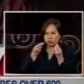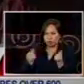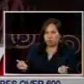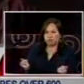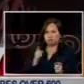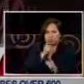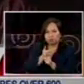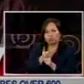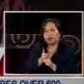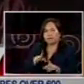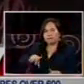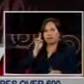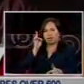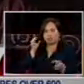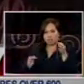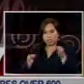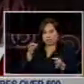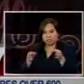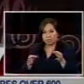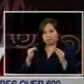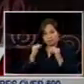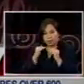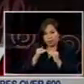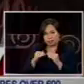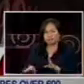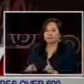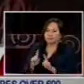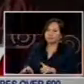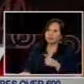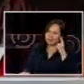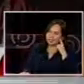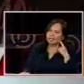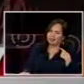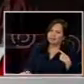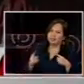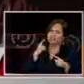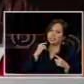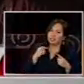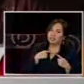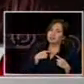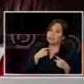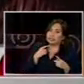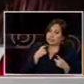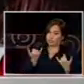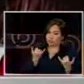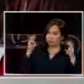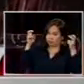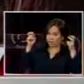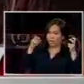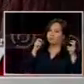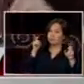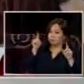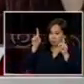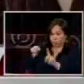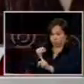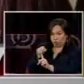justisya? Well, meron nga hong presumption of innocence. Oh. At kaya nga po dumadaan tayo sa ganitong proseso. Kaya nga